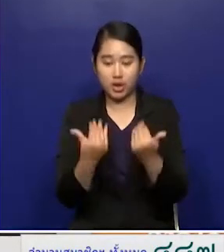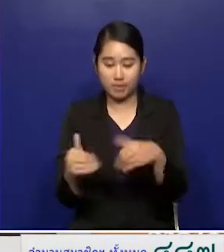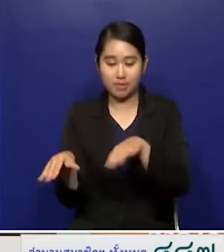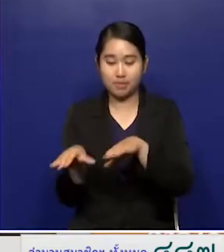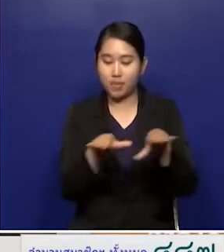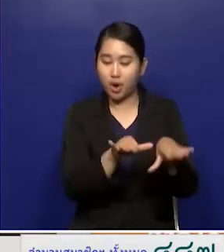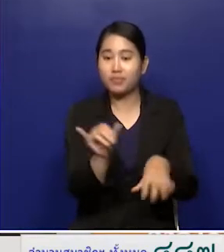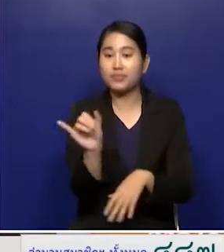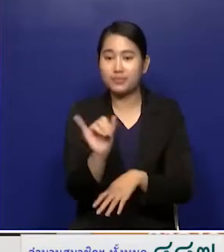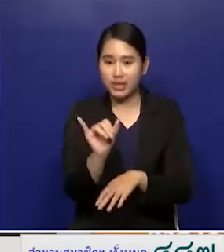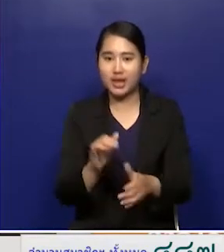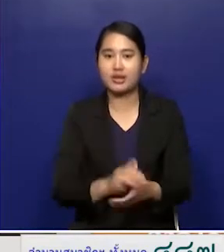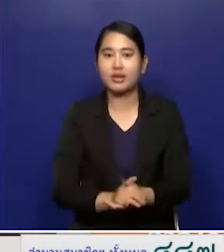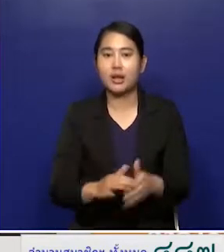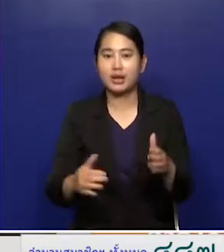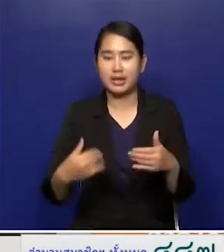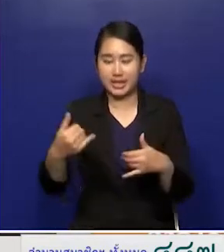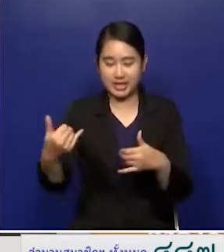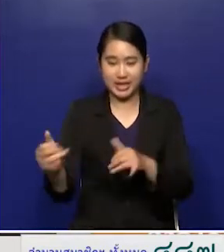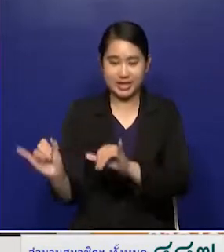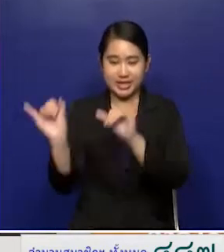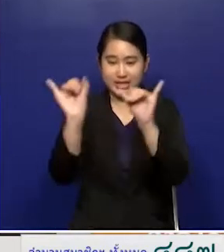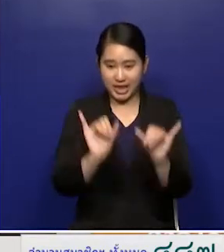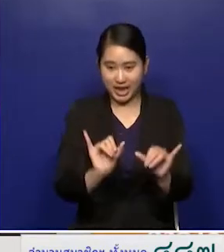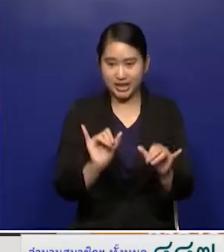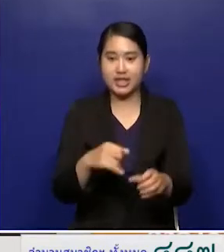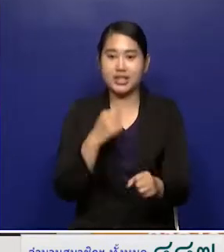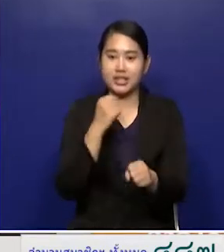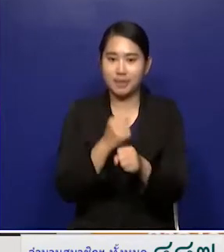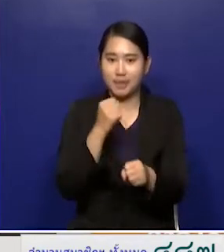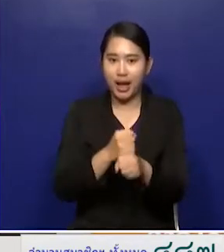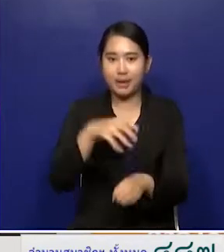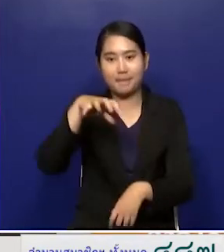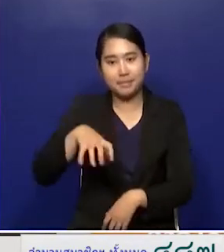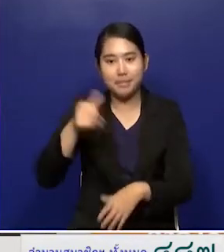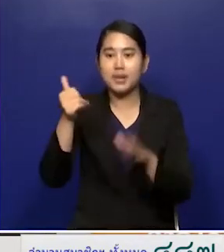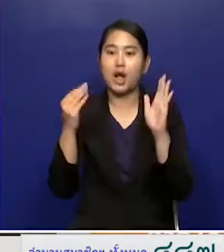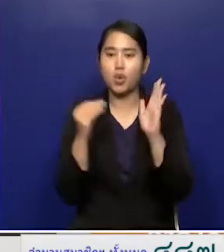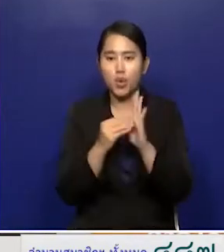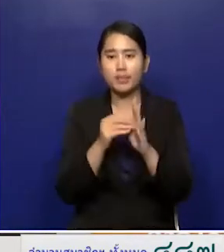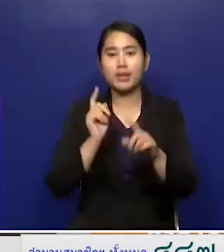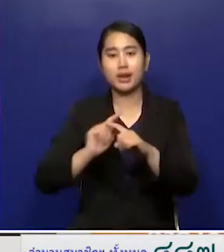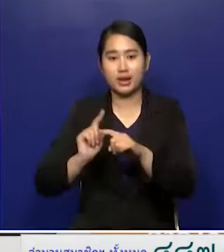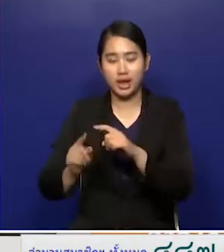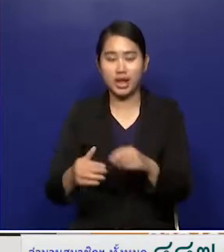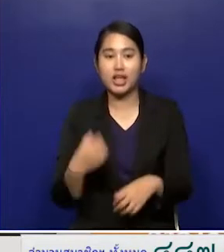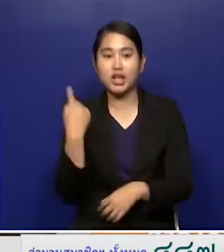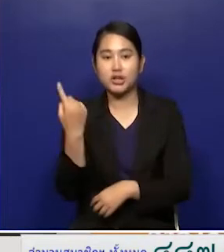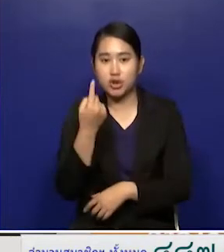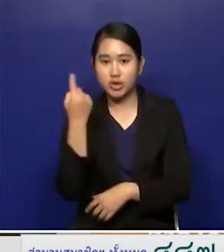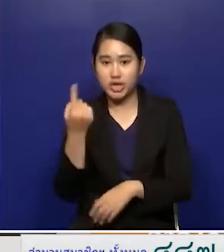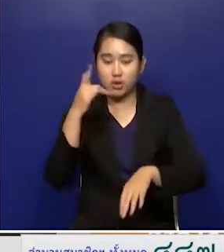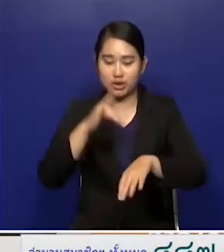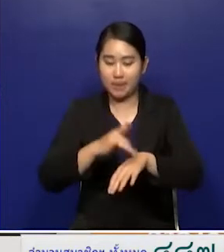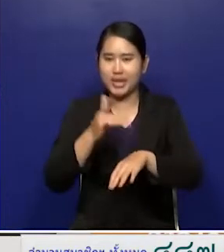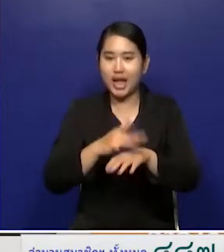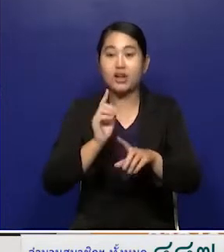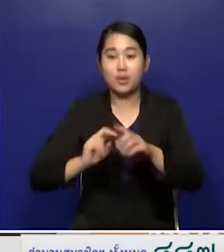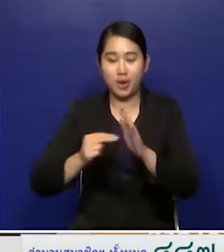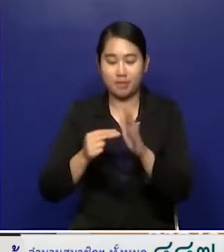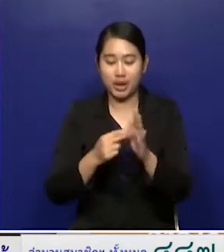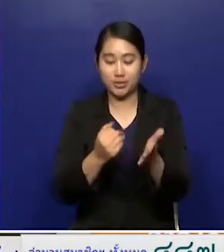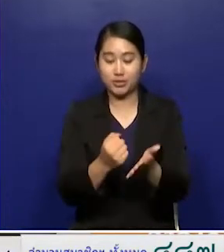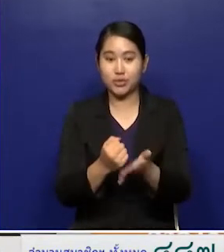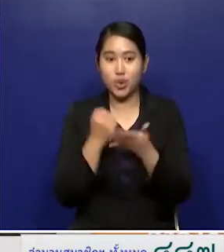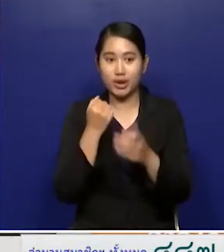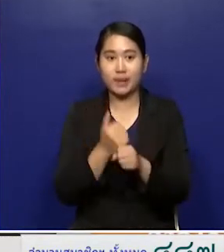ในหลๆ ด้านที่จะเข้ามาใช้ชีวิตที่ในเมืองหลวงอะไรกตามทีนะครัการทองเที่ยวเชิงอนุรักษ์ก็เป็นหน่ใทางเลือกเราม